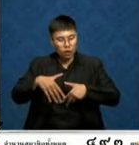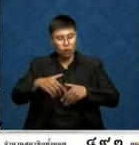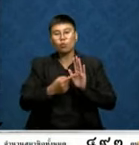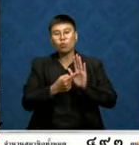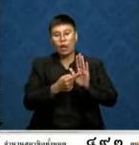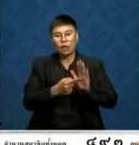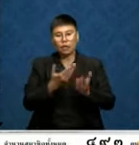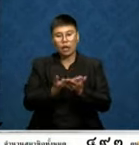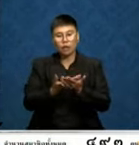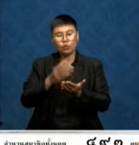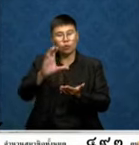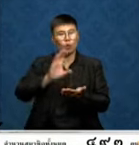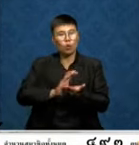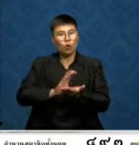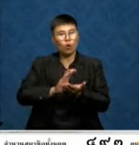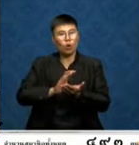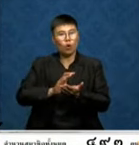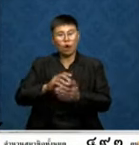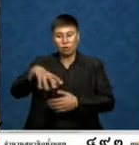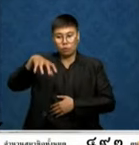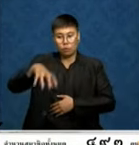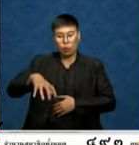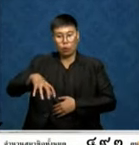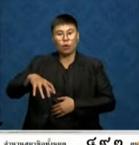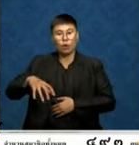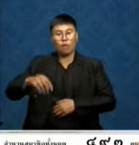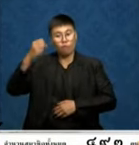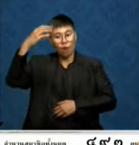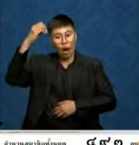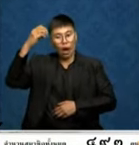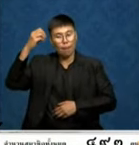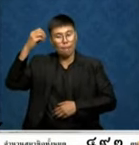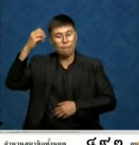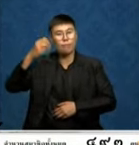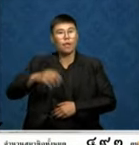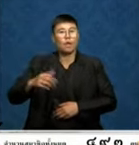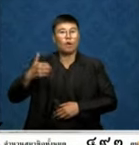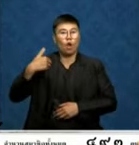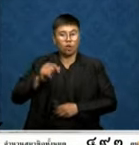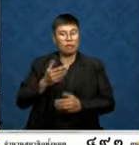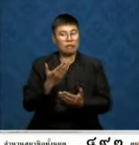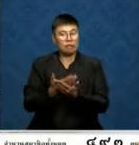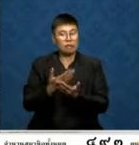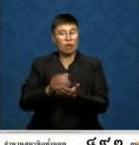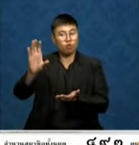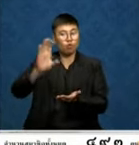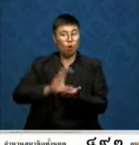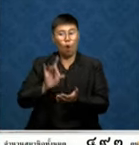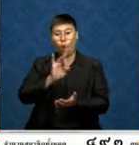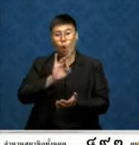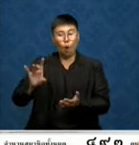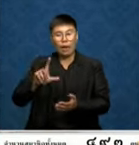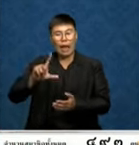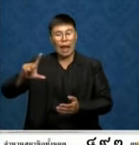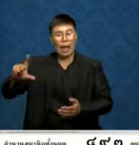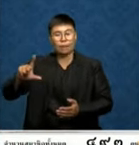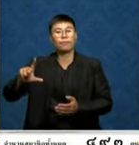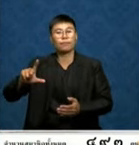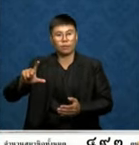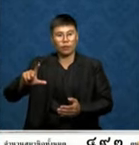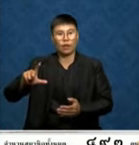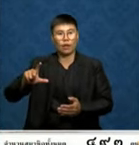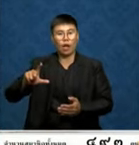นรอบโรงไฟฟ้ามาบตาพุดเป็นร้อยล้านนะครับที่เอาออกไปใช้ในพื้นที่อำเ